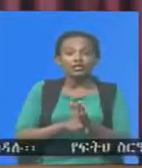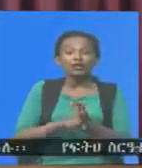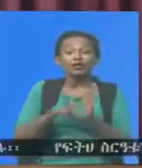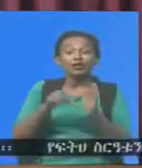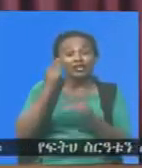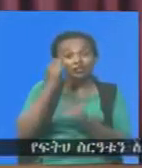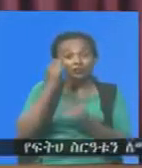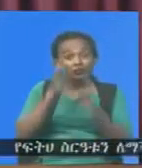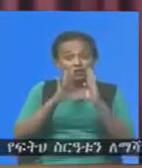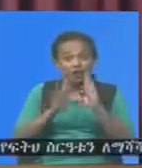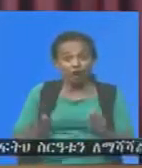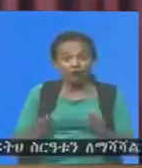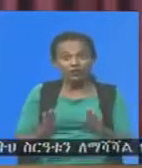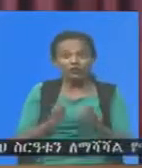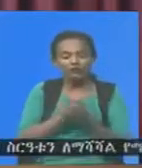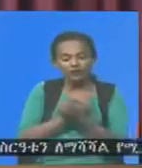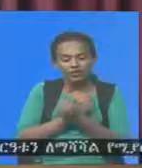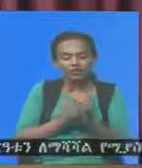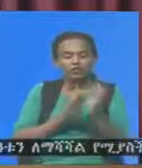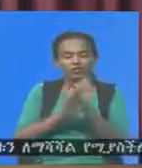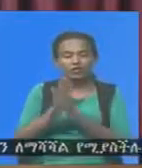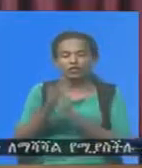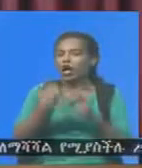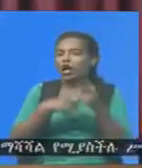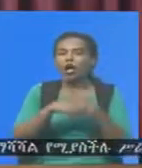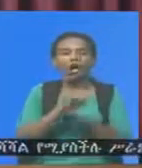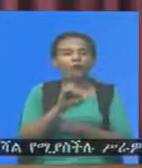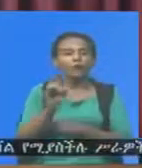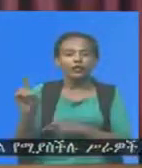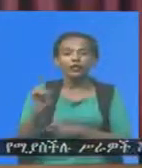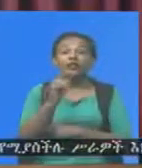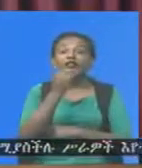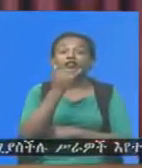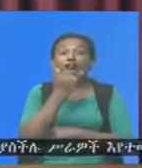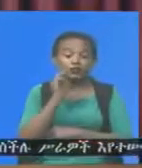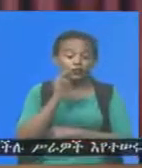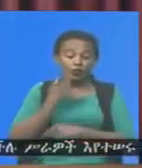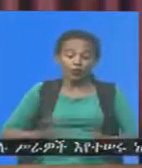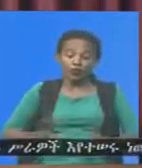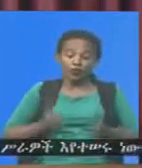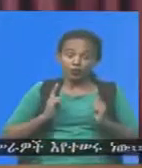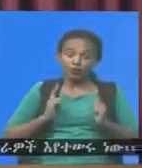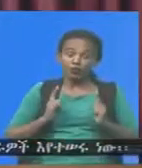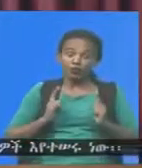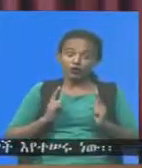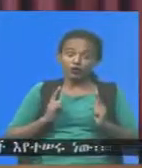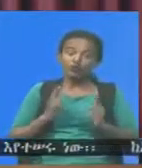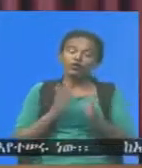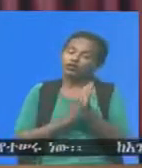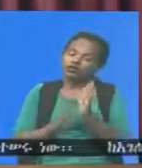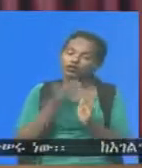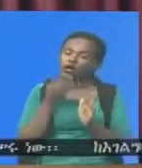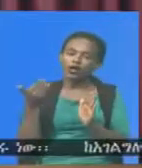ሰላም፣ አሁን እናስበውን ፍቅር እና እድገት አያመጣም። ጥፋት እንኳን ቢኖር ይቅርታ ይሻላል።